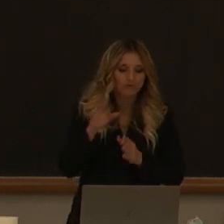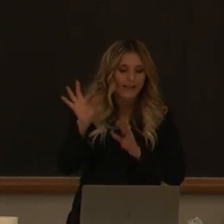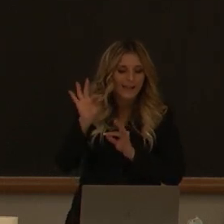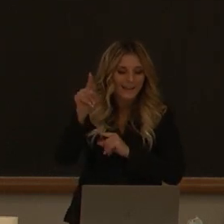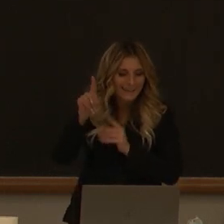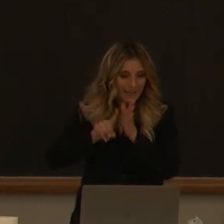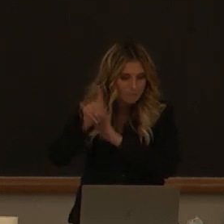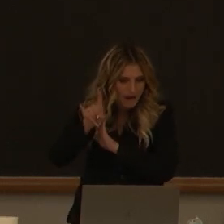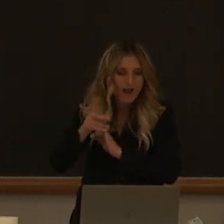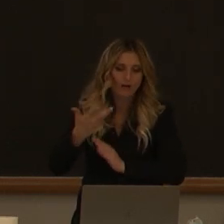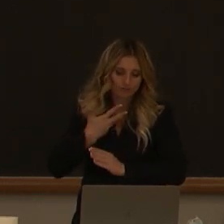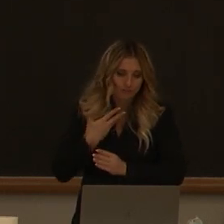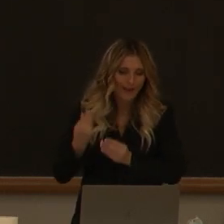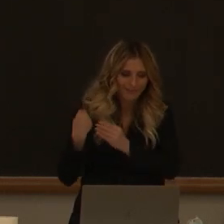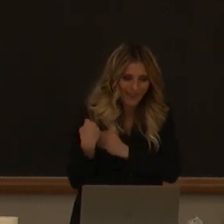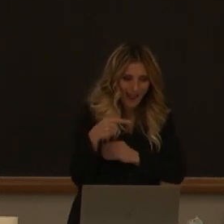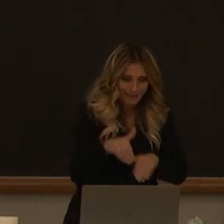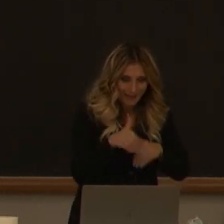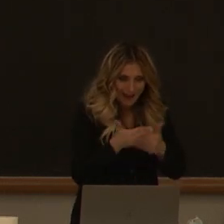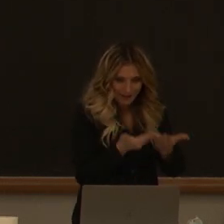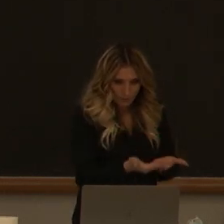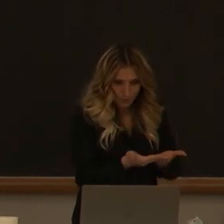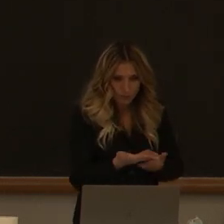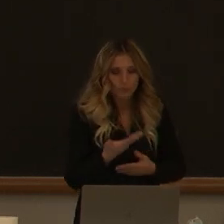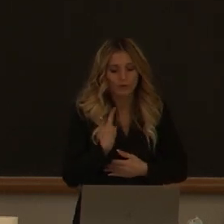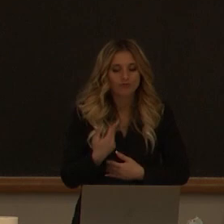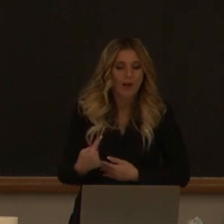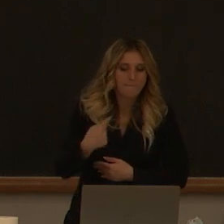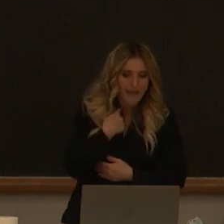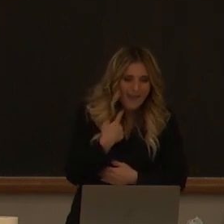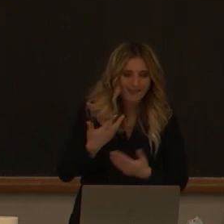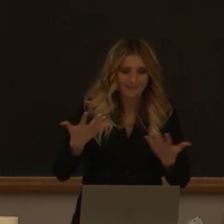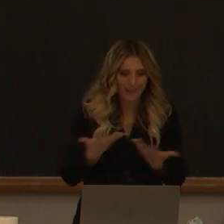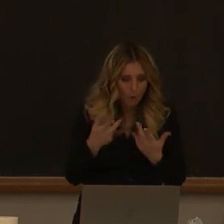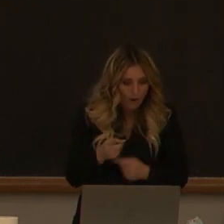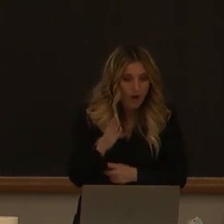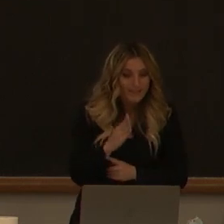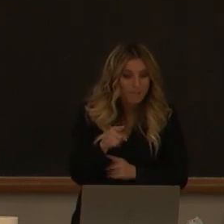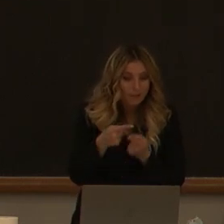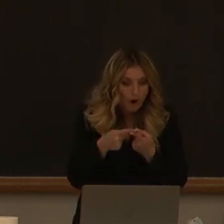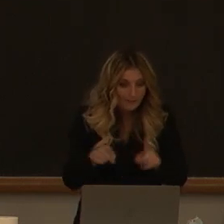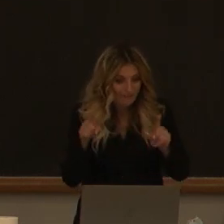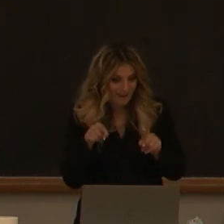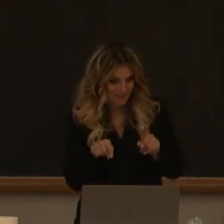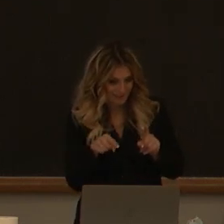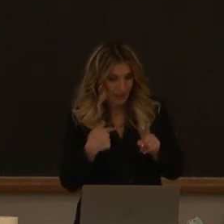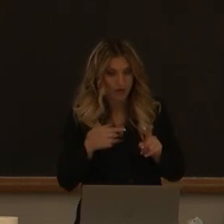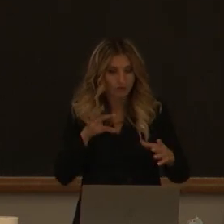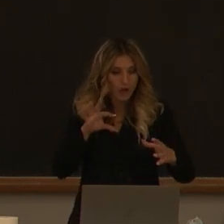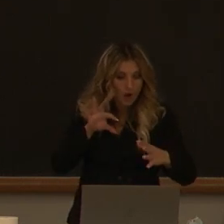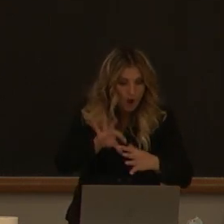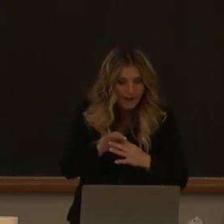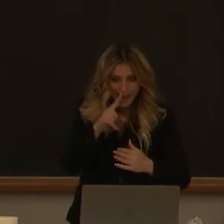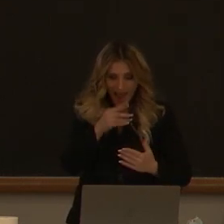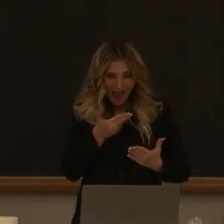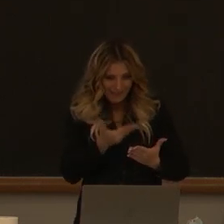problema della desertificazione, della perdita di produttività, alla perdita di biodiversità legata alle difficoltà di